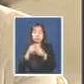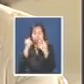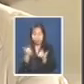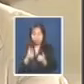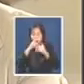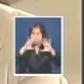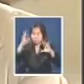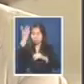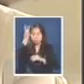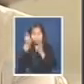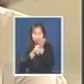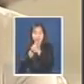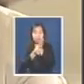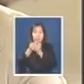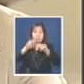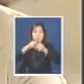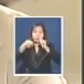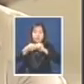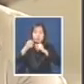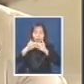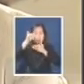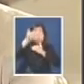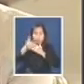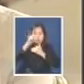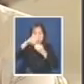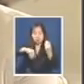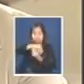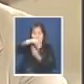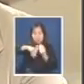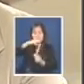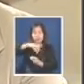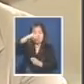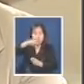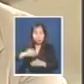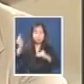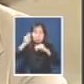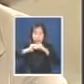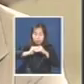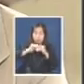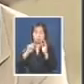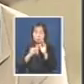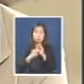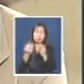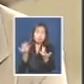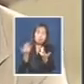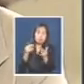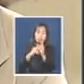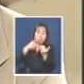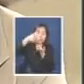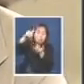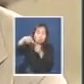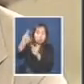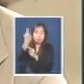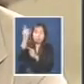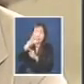ยกันแก้ปัญหาในระยะยาวก็คือการกระตุ้นเศรษฐกิจในประเทศเพิ่มมากขึ้นเพื่อที่จะต้องไม่ต้องพึ่งพาการรายได้จากการ